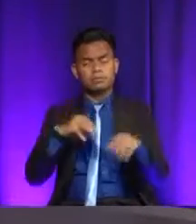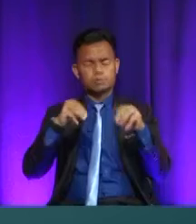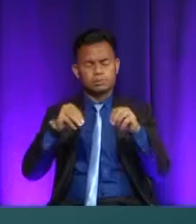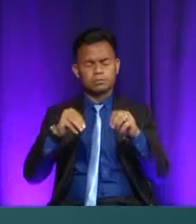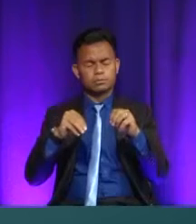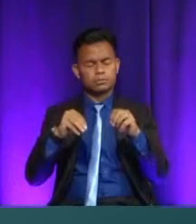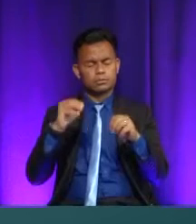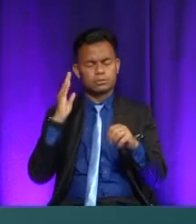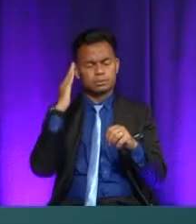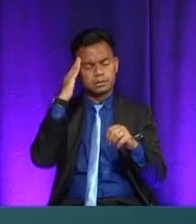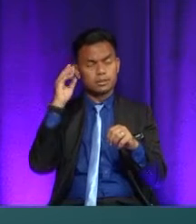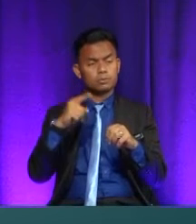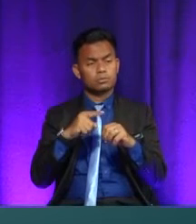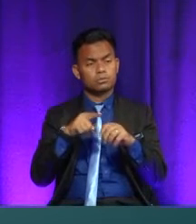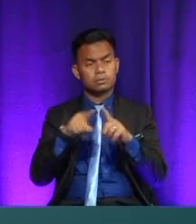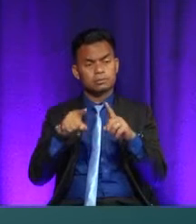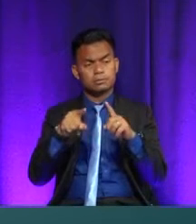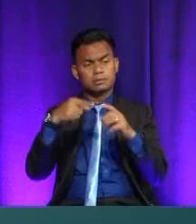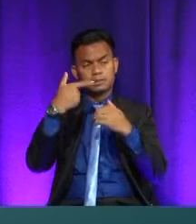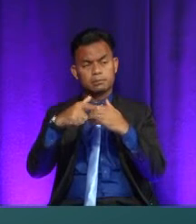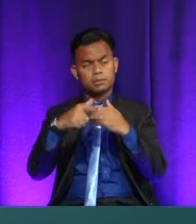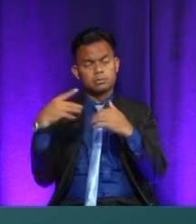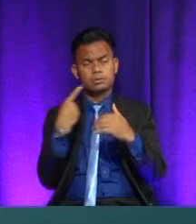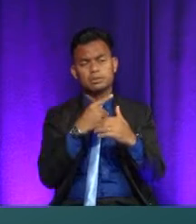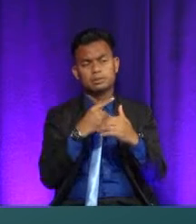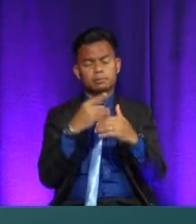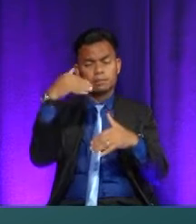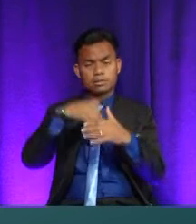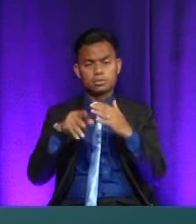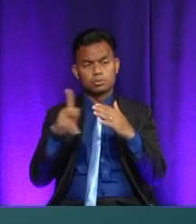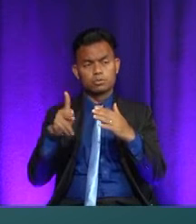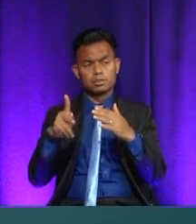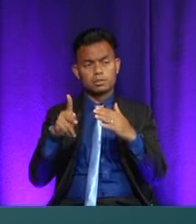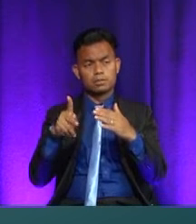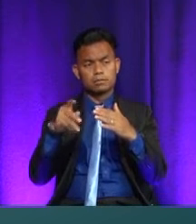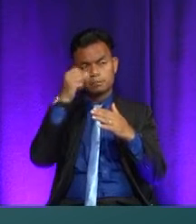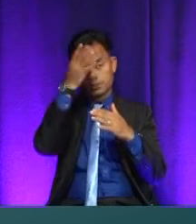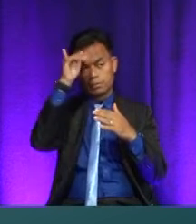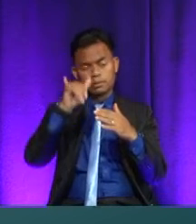kita jus masukkan masukkan maklumat yang diberikan